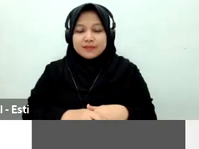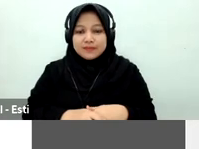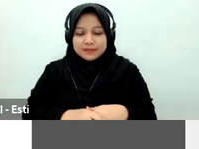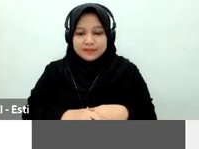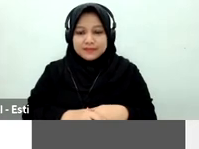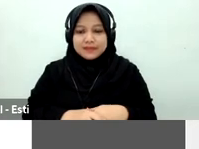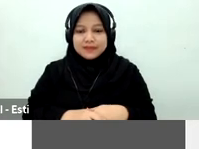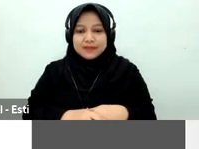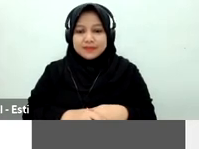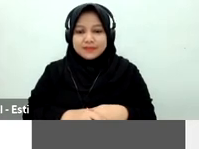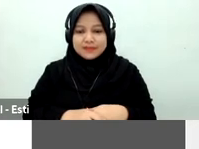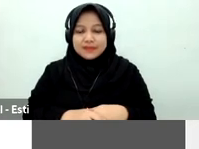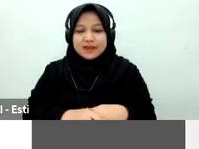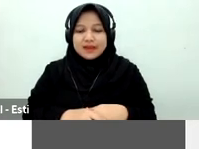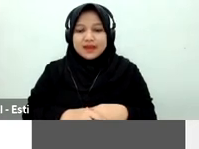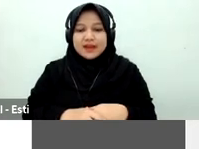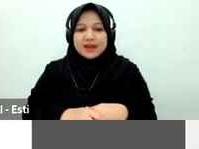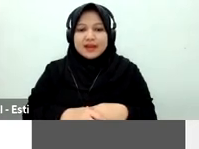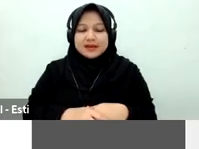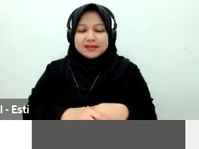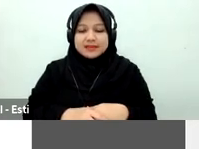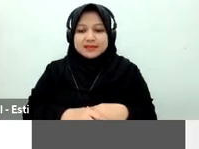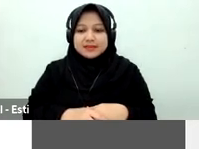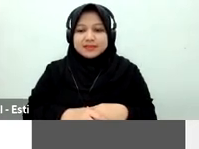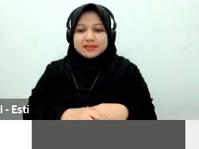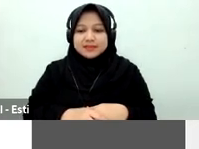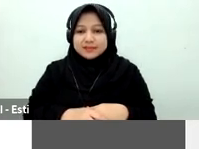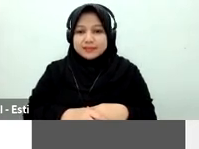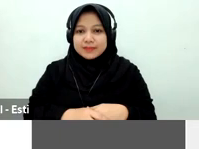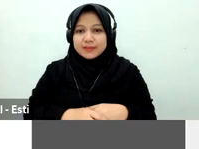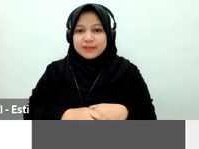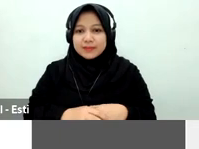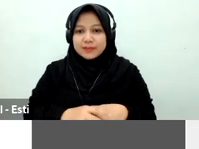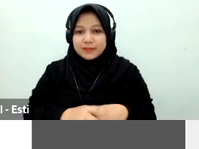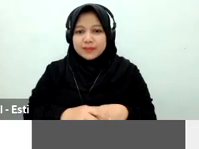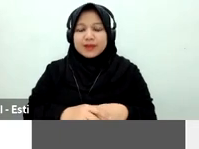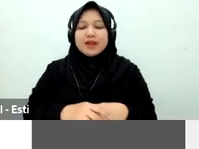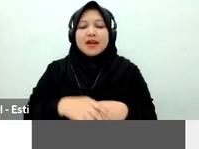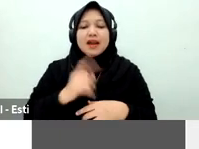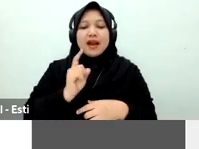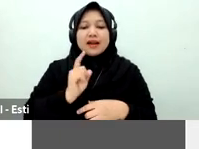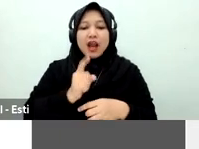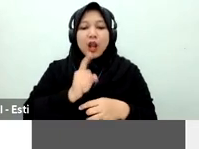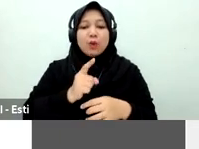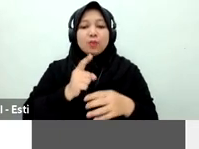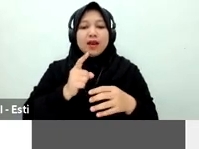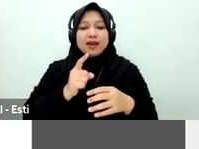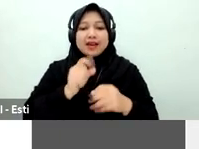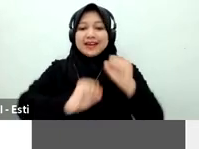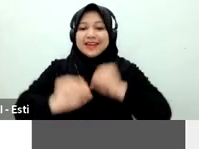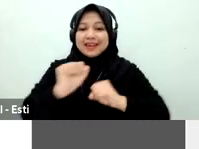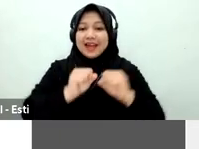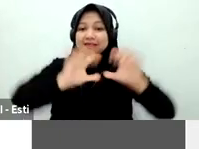papermoon pertemuan-pertemuan ini kalau itu eh apa dilakukan di komite